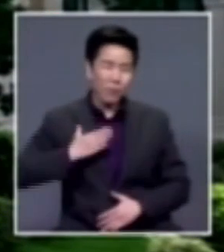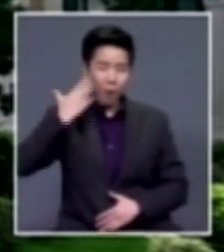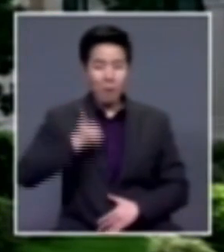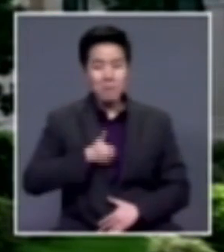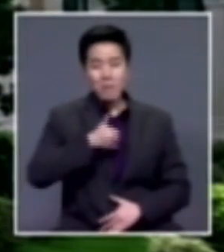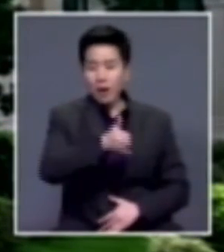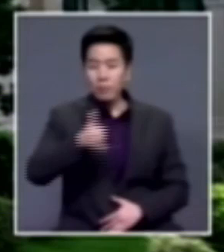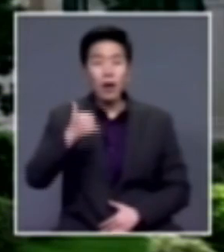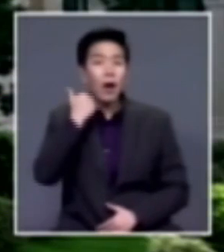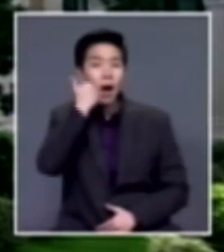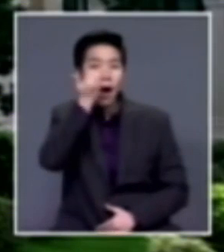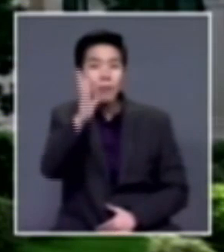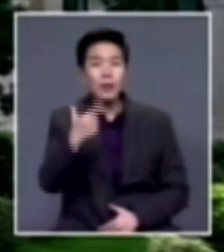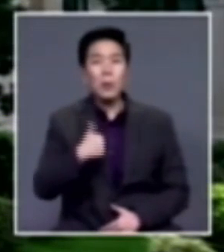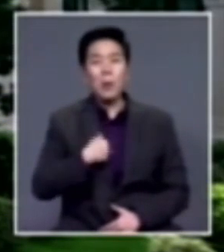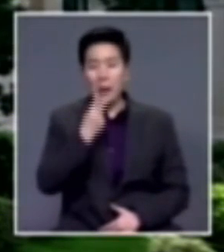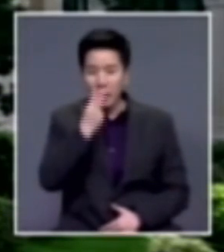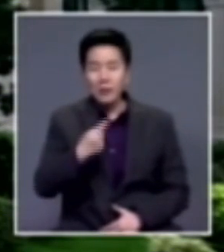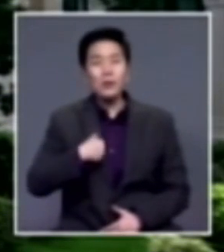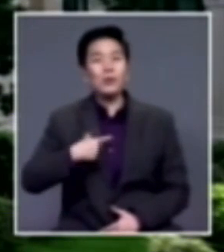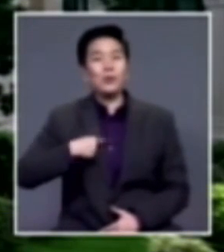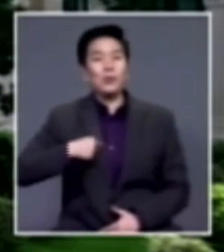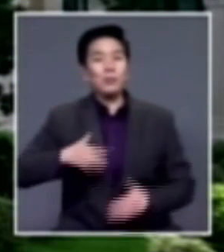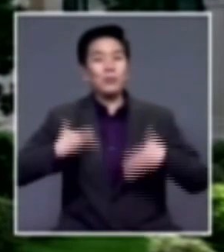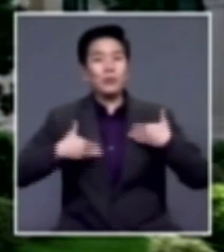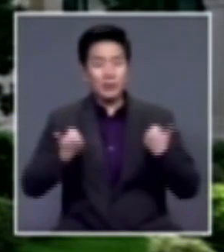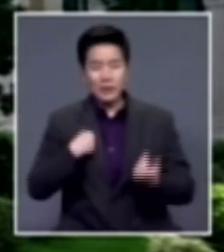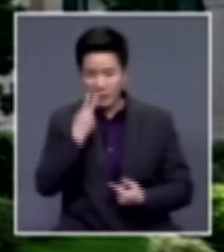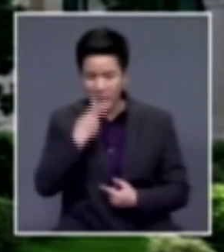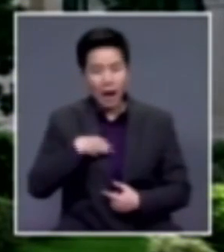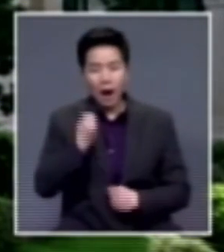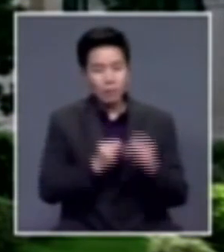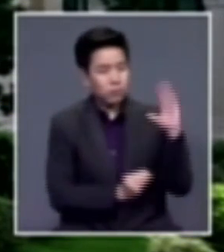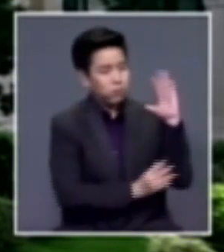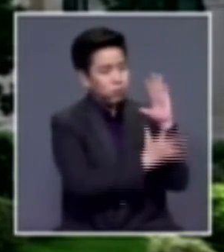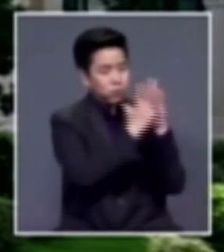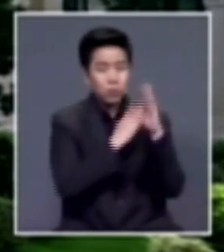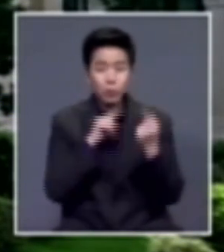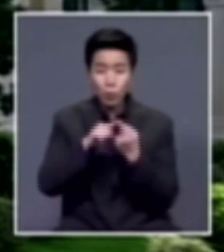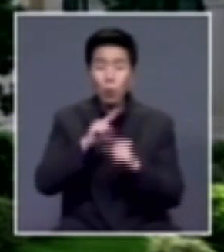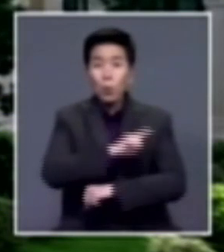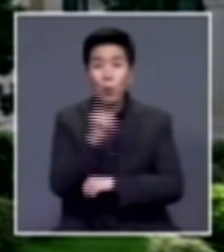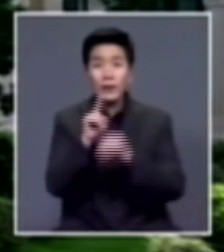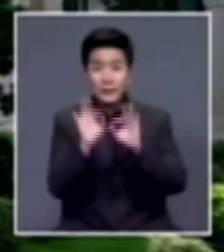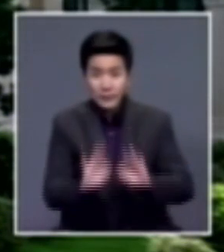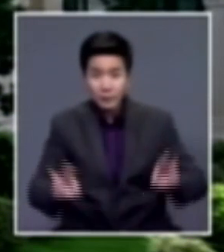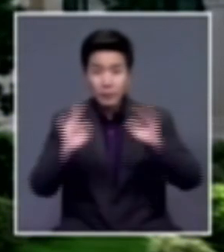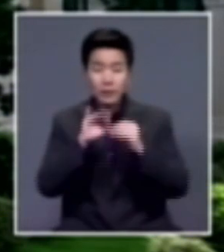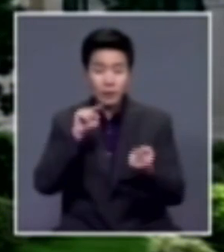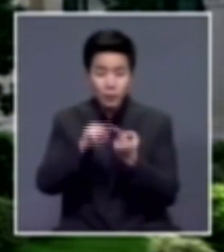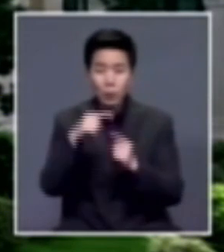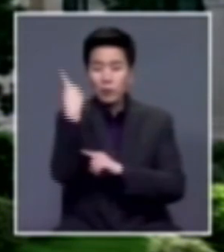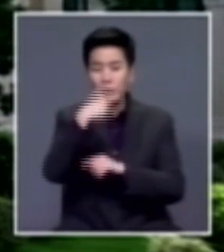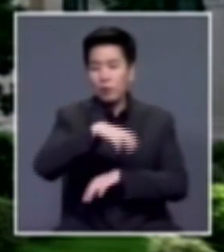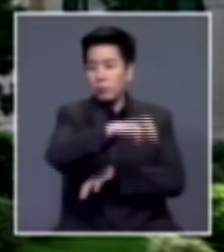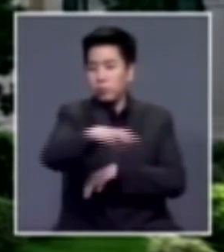ในสถานที่ต่างๆผมก็อยากเห็นบรรยากาศหรือปรากฏการณ์เช่นนี้เกิดขึ้นทั่วไทยตามโอกาสต่างๆหรือในแหล่งท่องเที่ยวต่างๆในแต่ละ